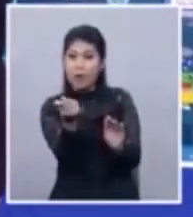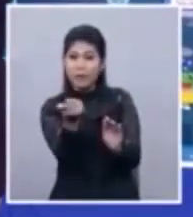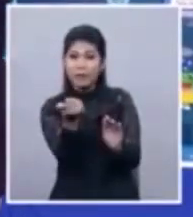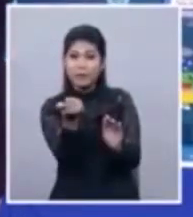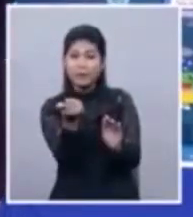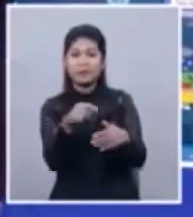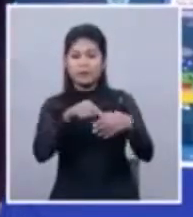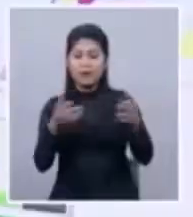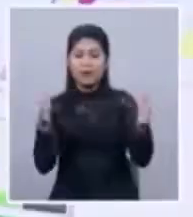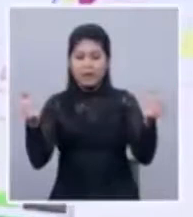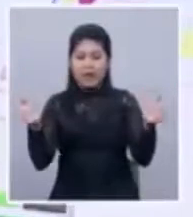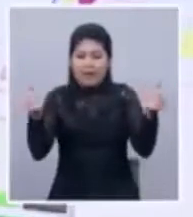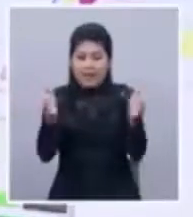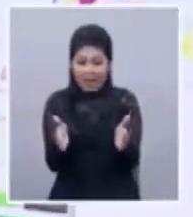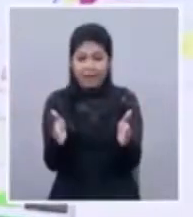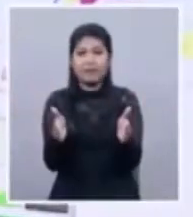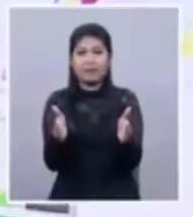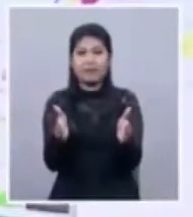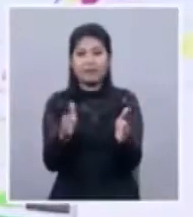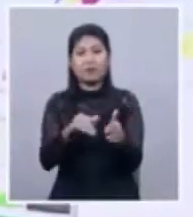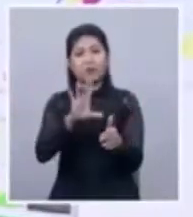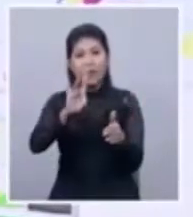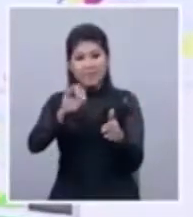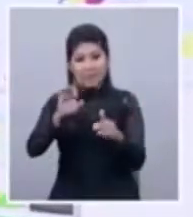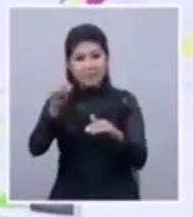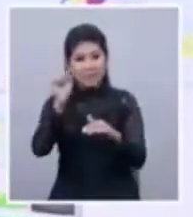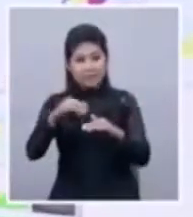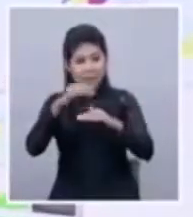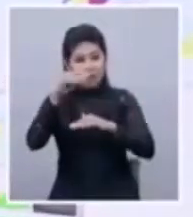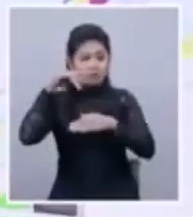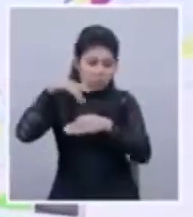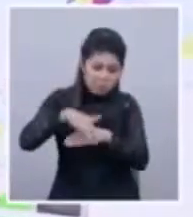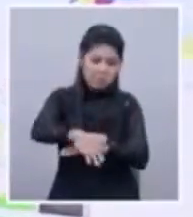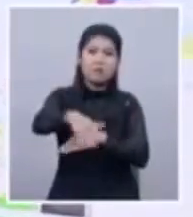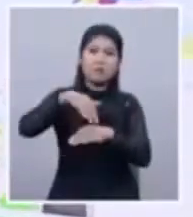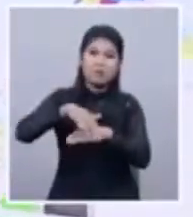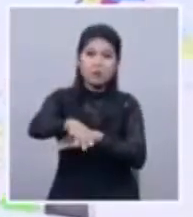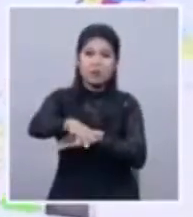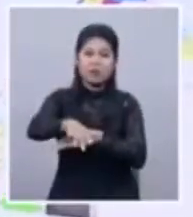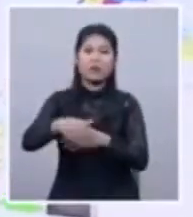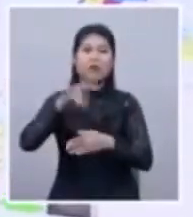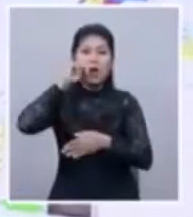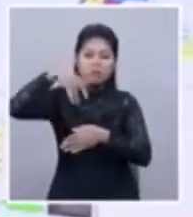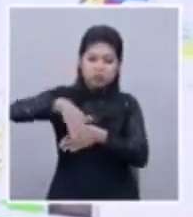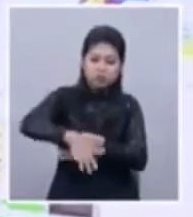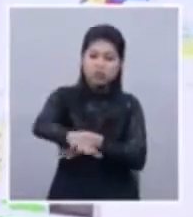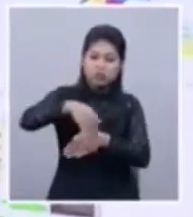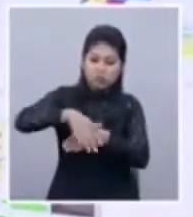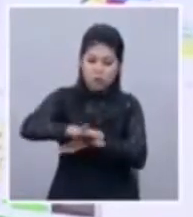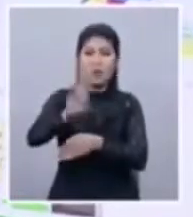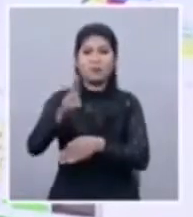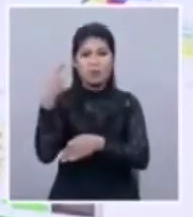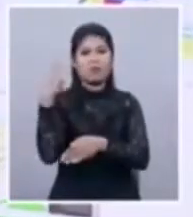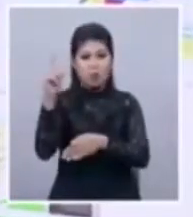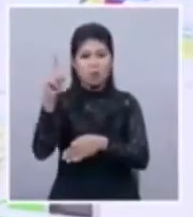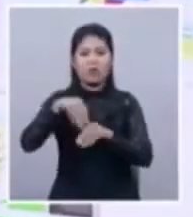ไม่ขนาดกลางเช่นเดียวกันถ้ามันมากกว่า 80% ก็พ่องหรือว่าระบายน้ำออกไปแต่การพ่องเอาไปใช้ประโยชน์ด้วยเอาไปใ